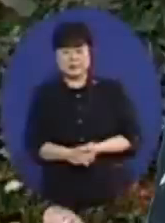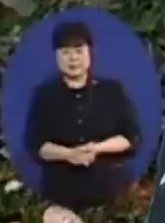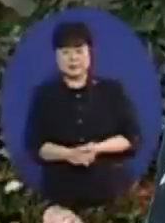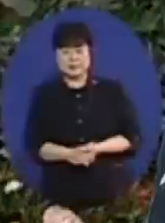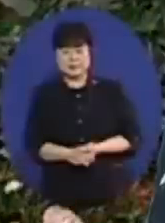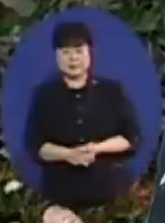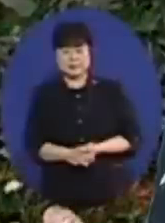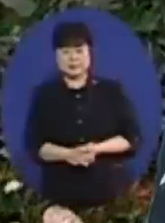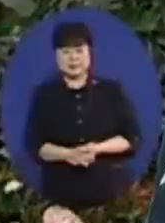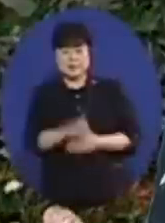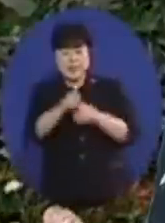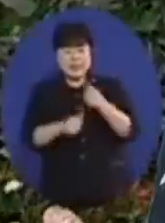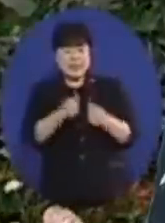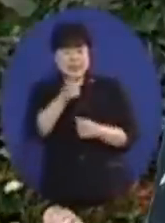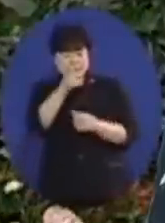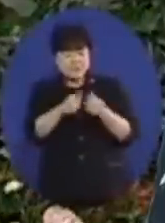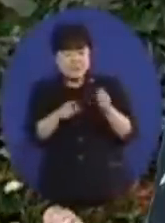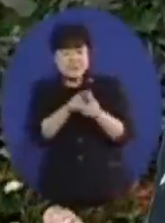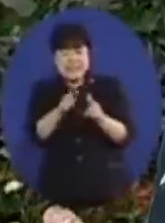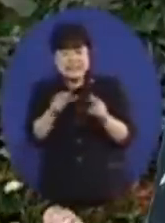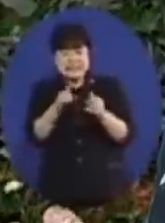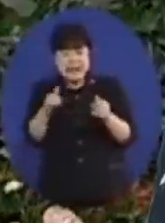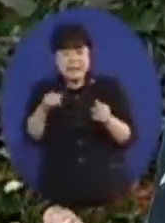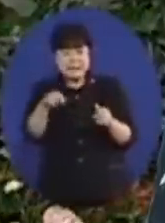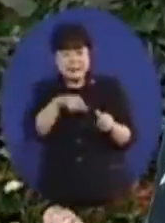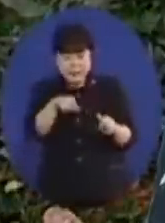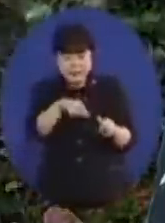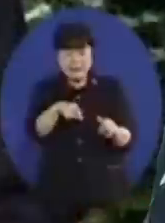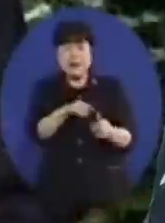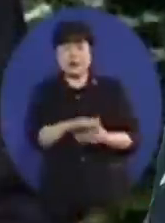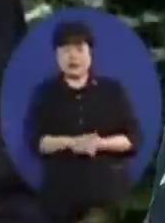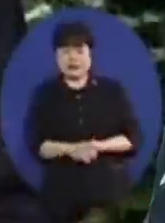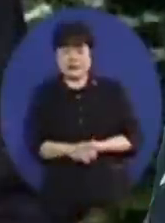무신론을 교육하는